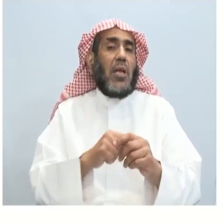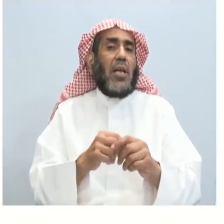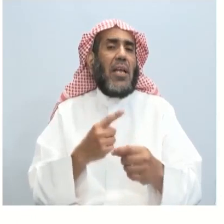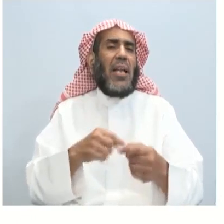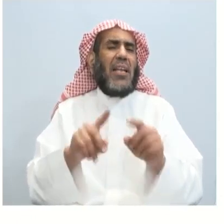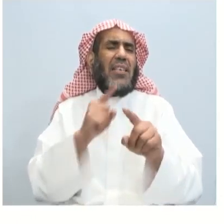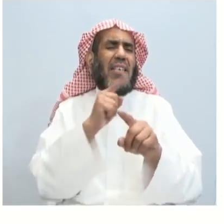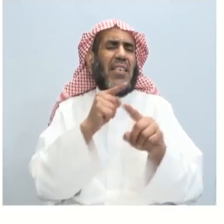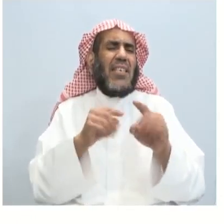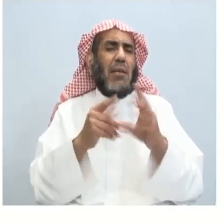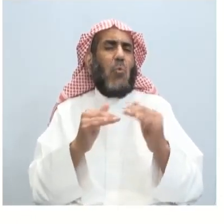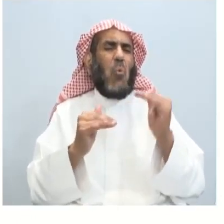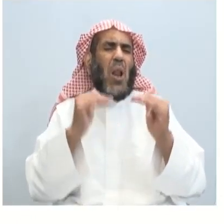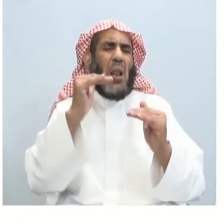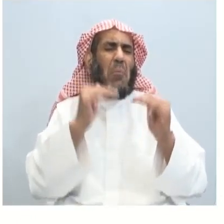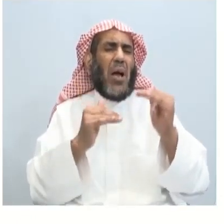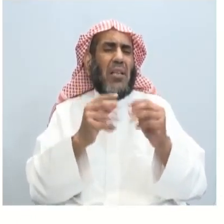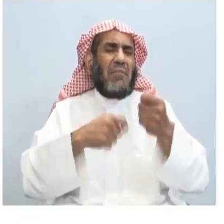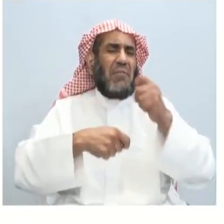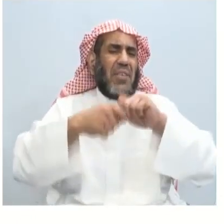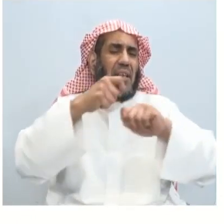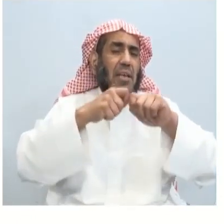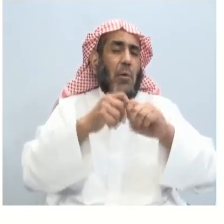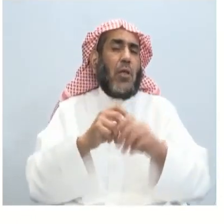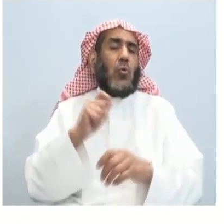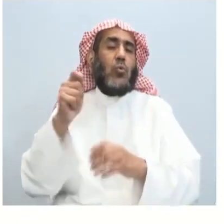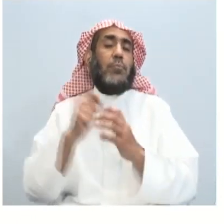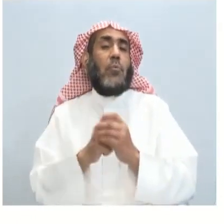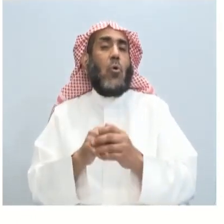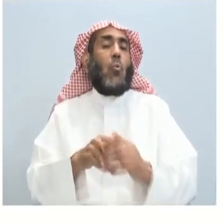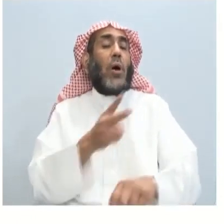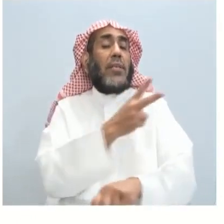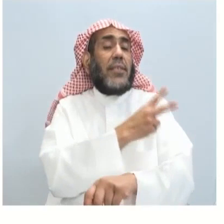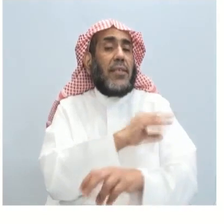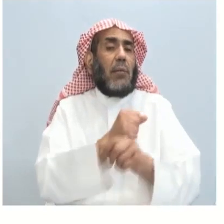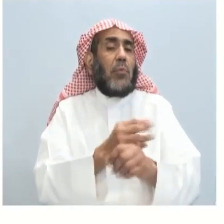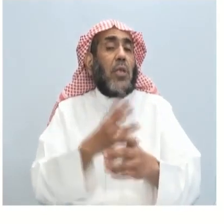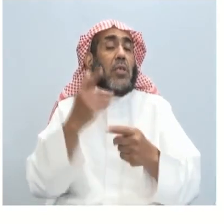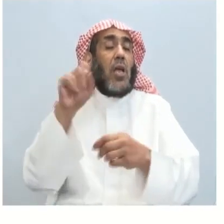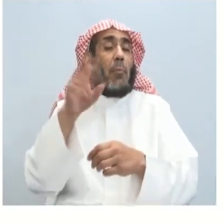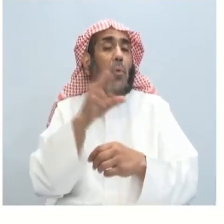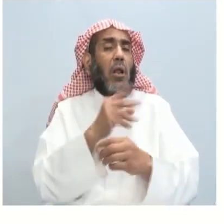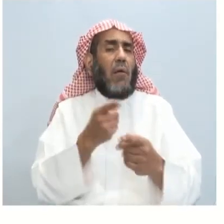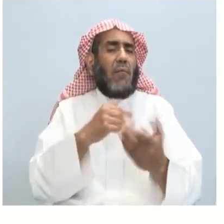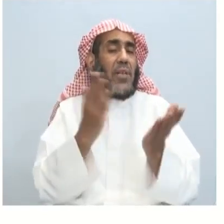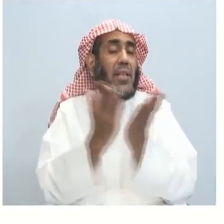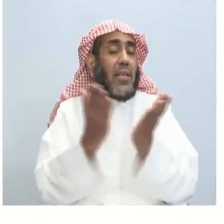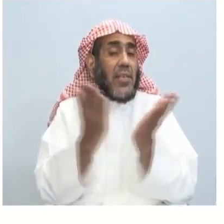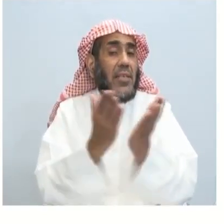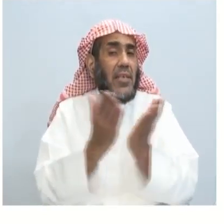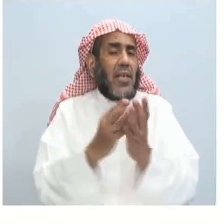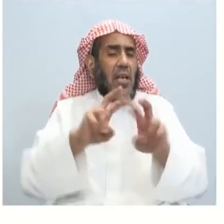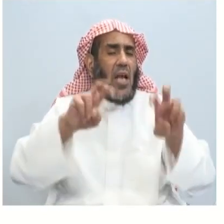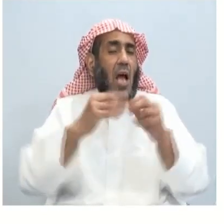النسب والمقادير في تركيبها من تلك الاصول وقد اعتمد جابر بن حيان في دراسته